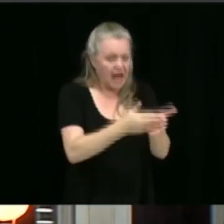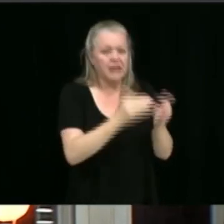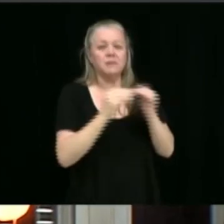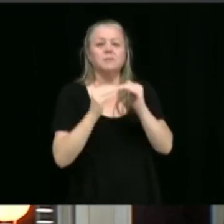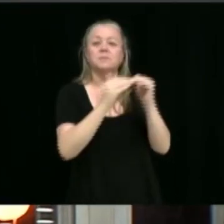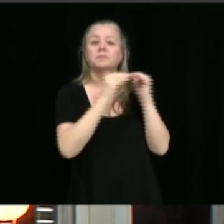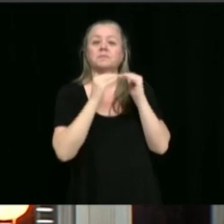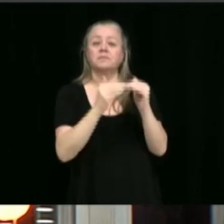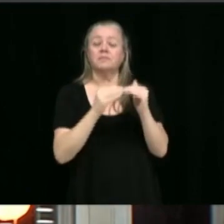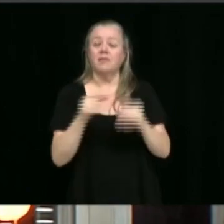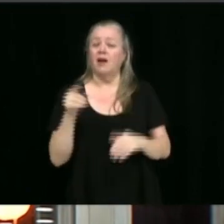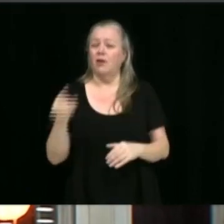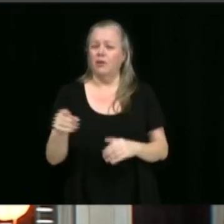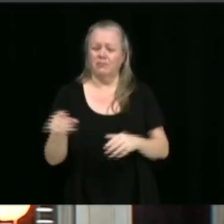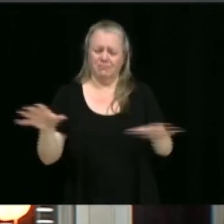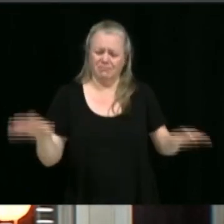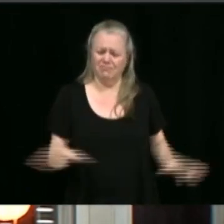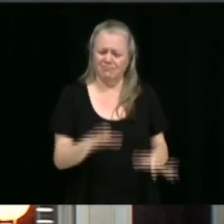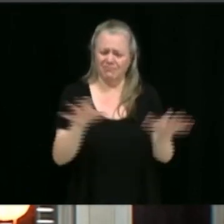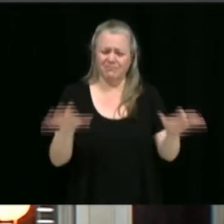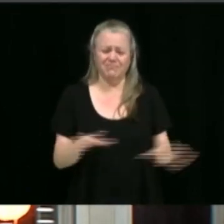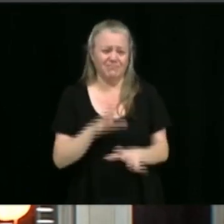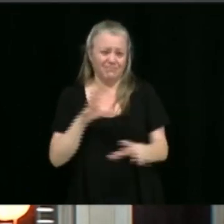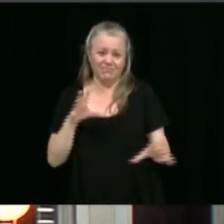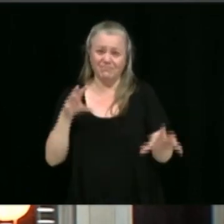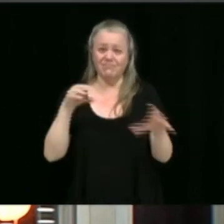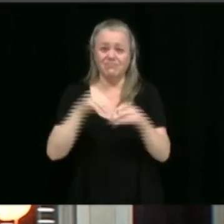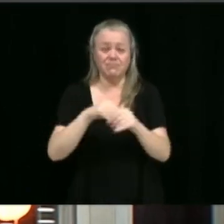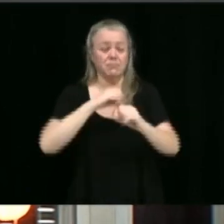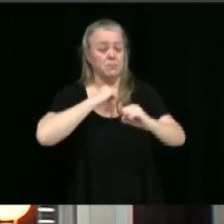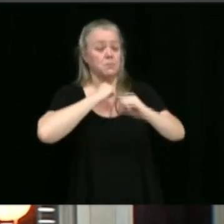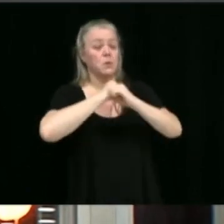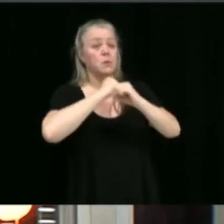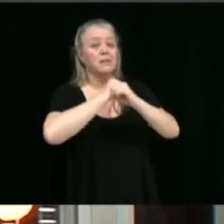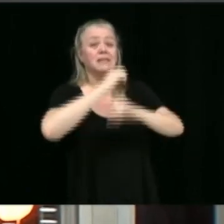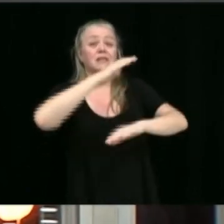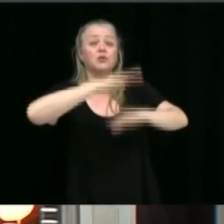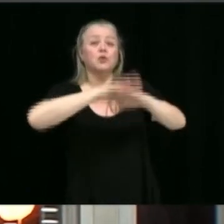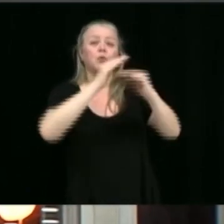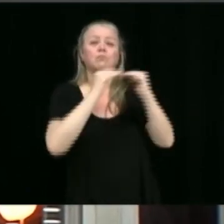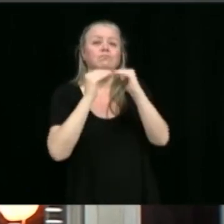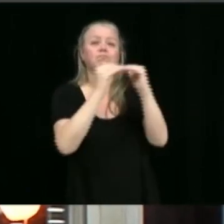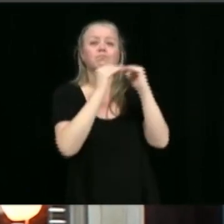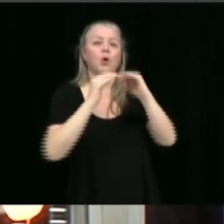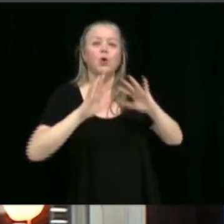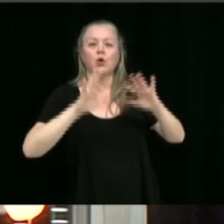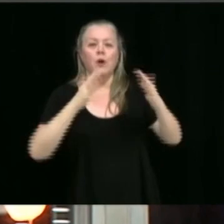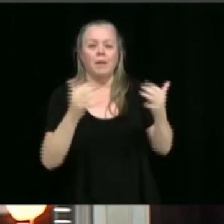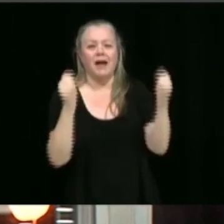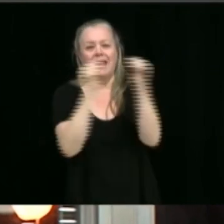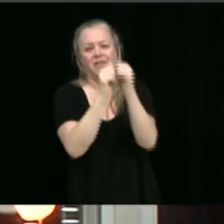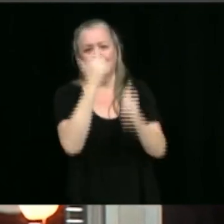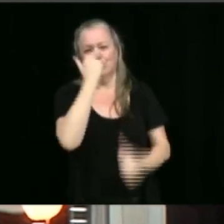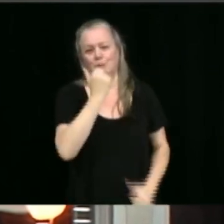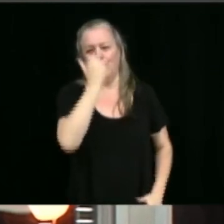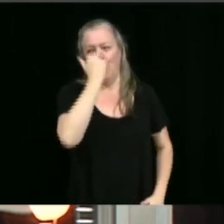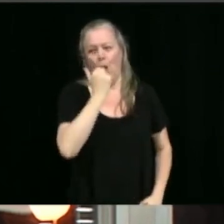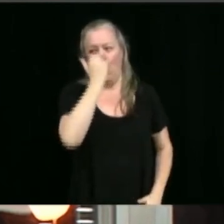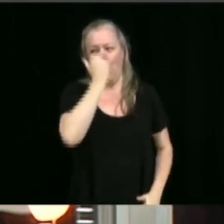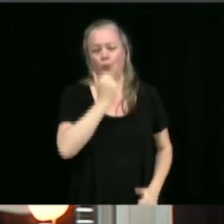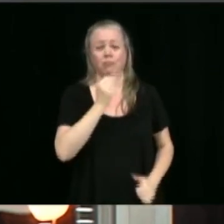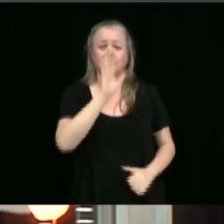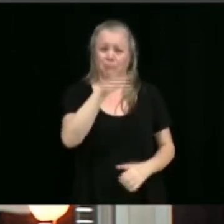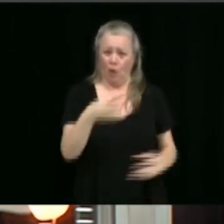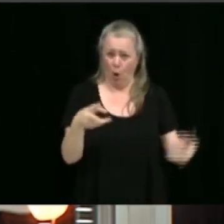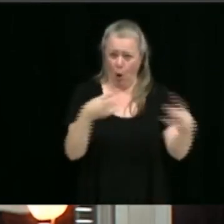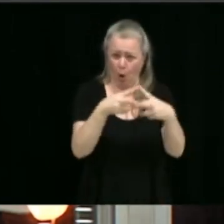son implication dynamique dans la promotion de l'inclusion par le biais des sports. Là, Antoine, tu l'as reconnu, parce que je pense que tu l'as même poussé